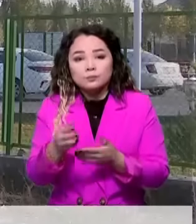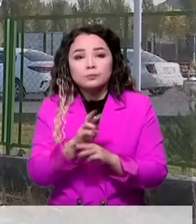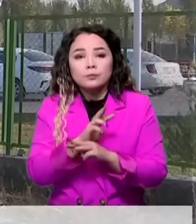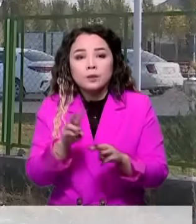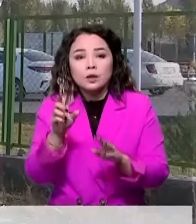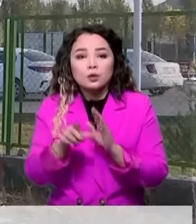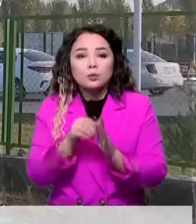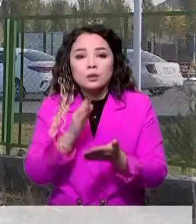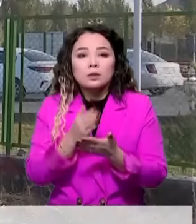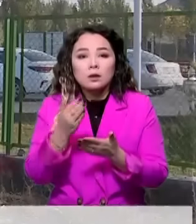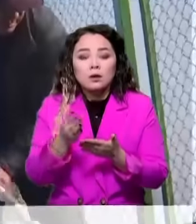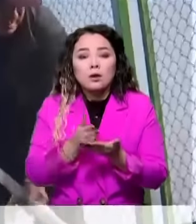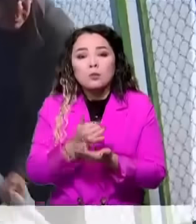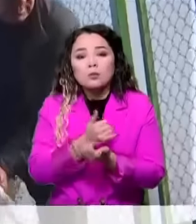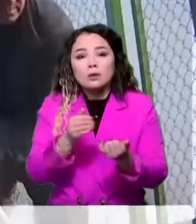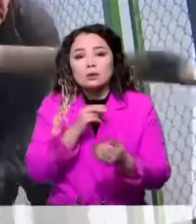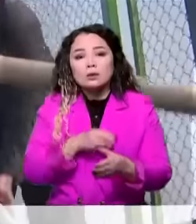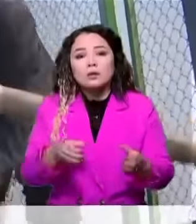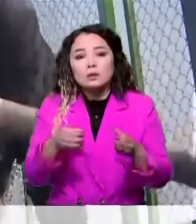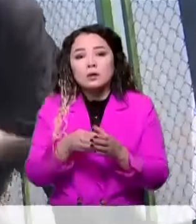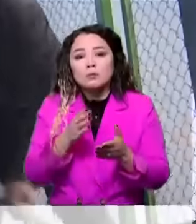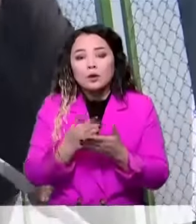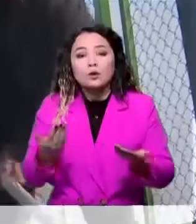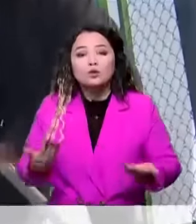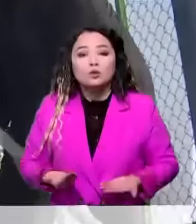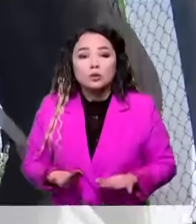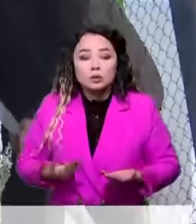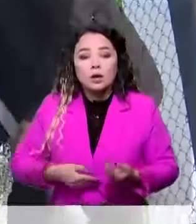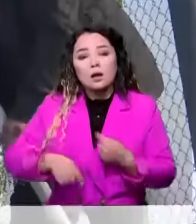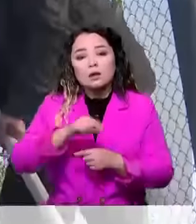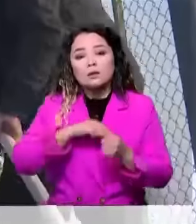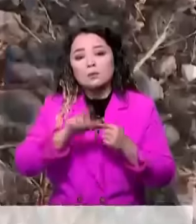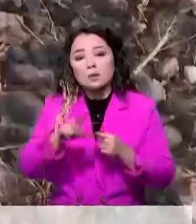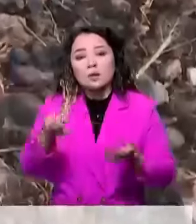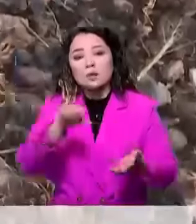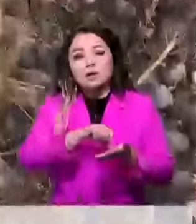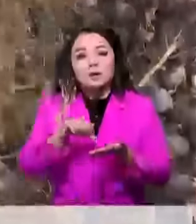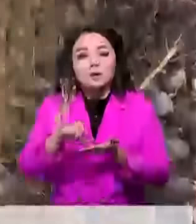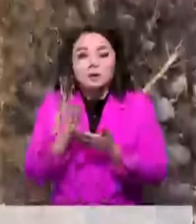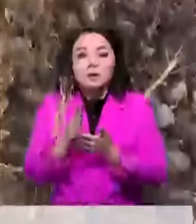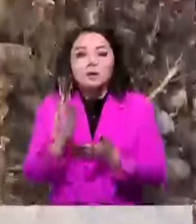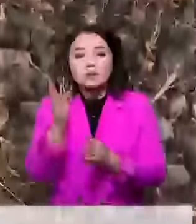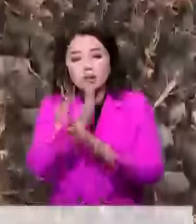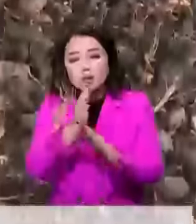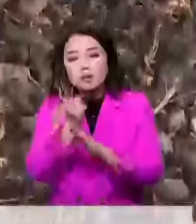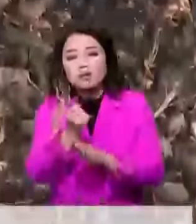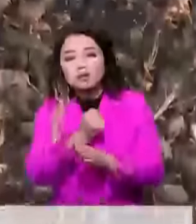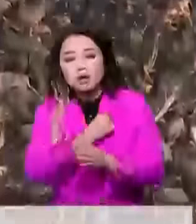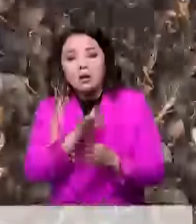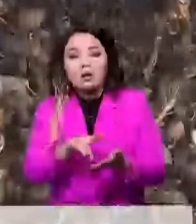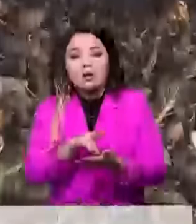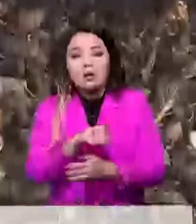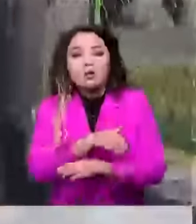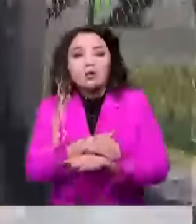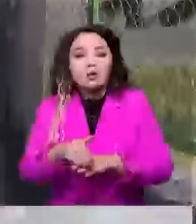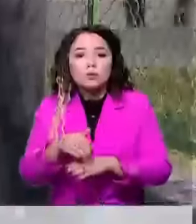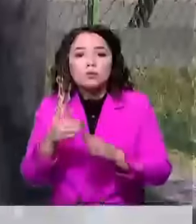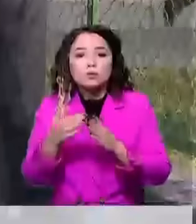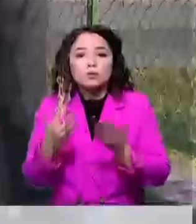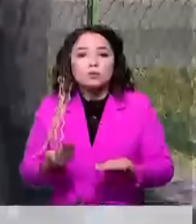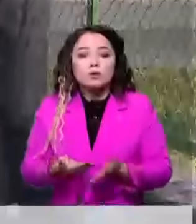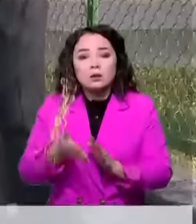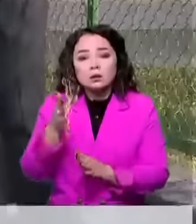мәслихат депутаттары, коммуналдық сала қызметкерлері, тұрғындар мен кәсіпкерлер қатысты. Табиғат жанашырлары, қала көшелері, көпқабатты